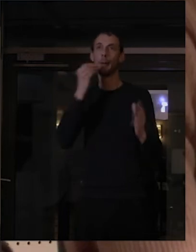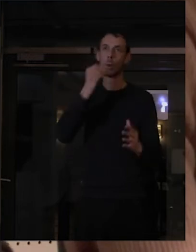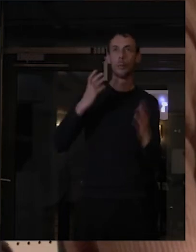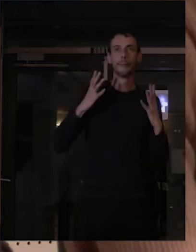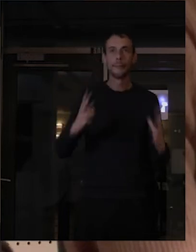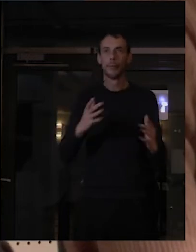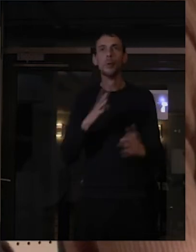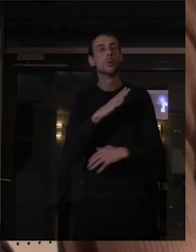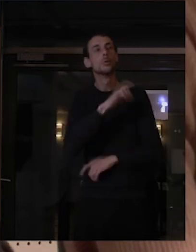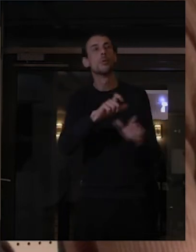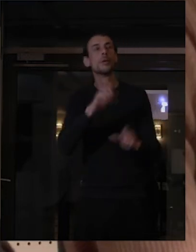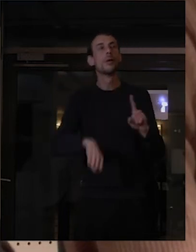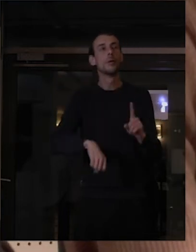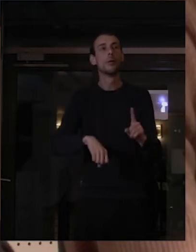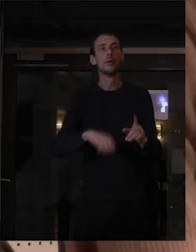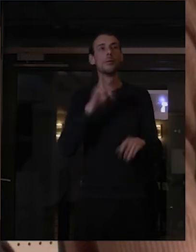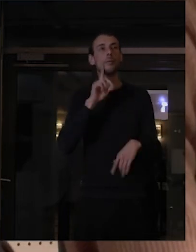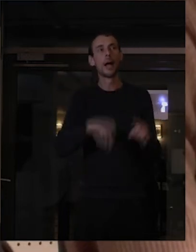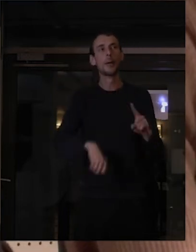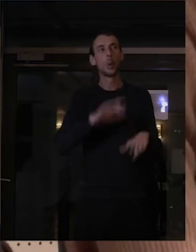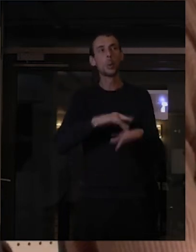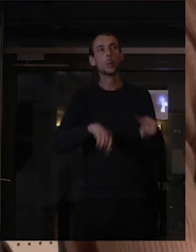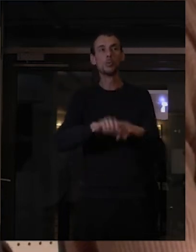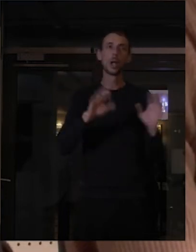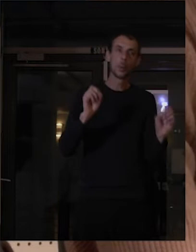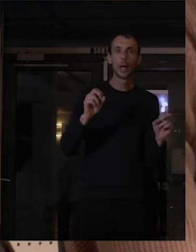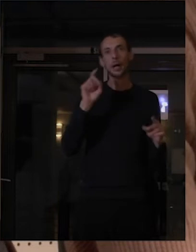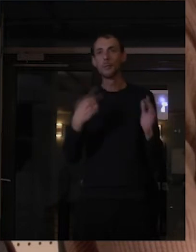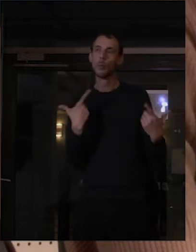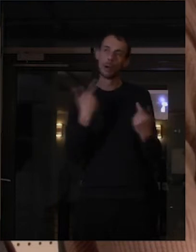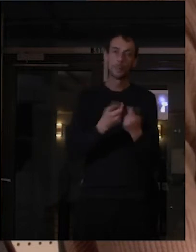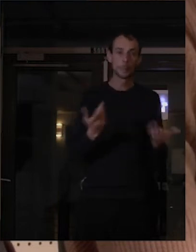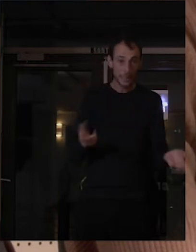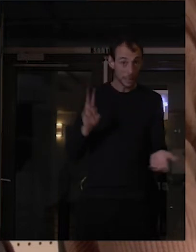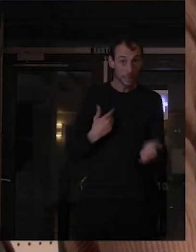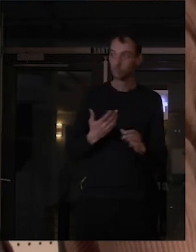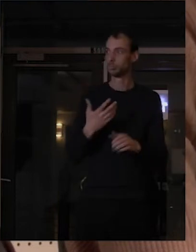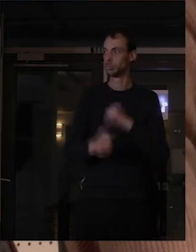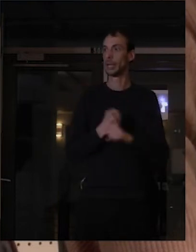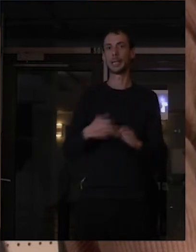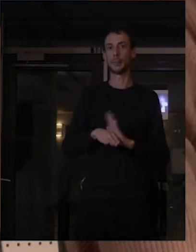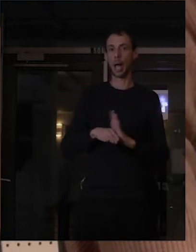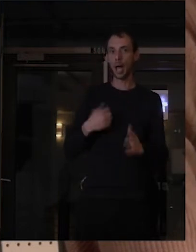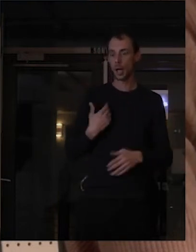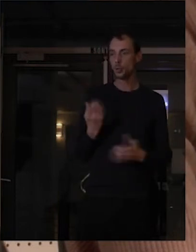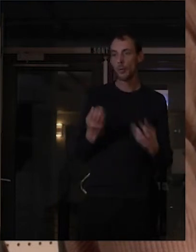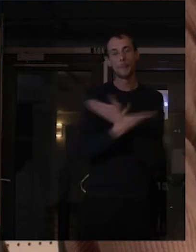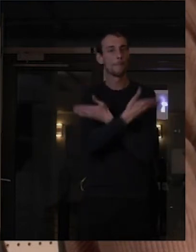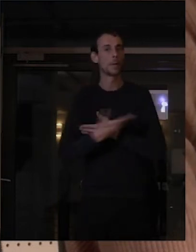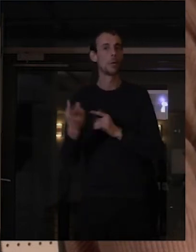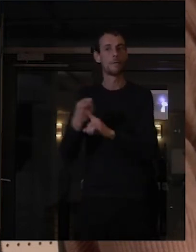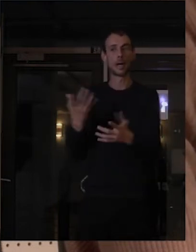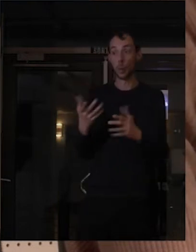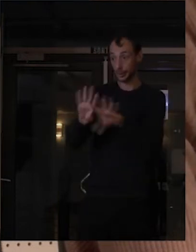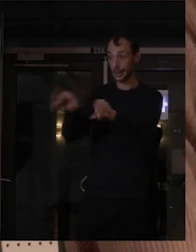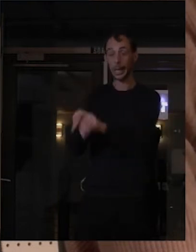le football. Mais c'est vrai que moi, les premières années, souvent les maillots en général qu'avait l'équipe féminine, c'était les maillots qu'elles avaient récupérés des équipes